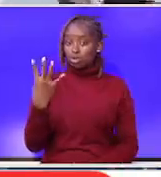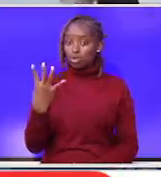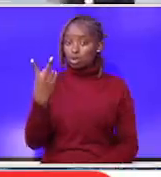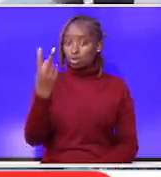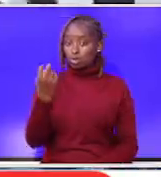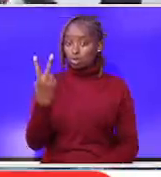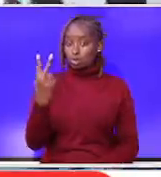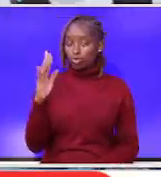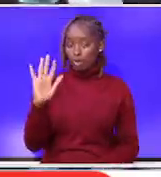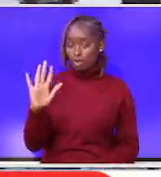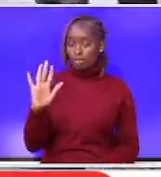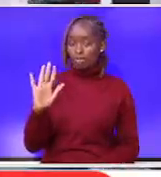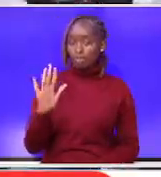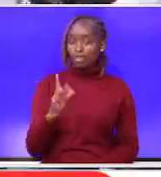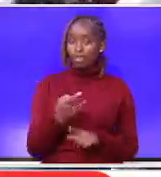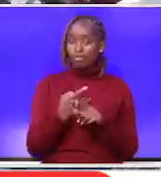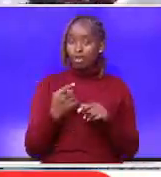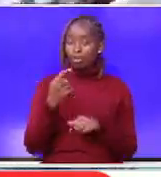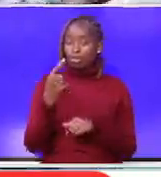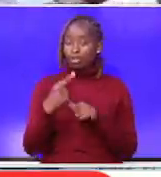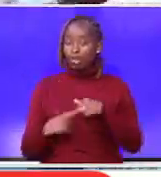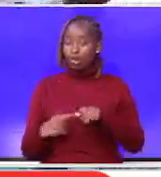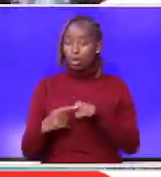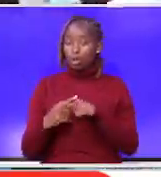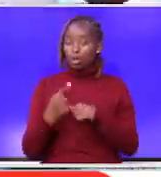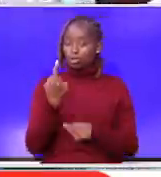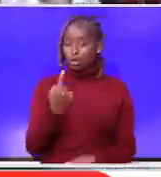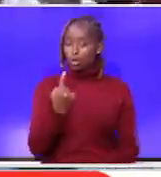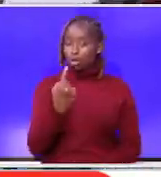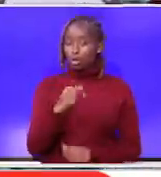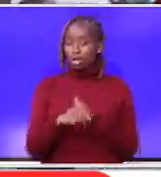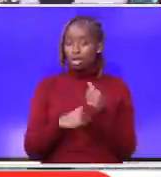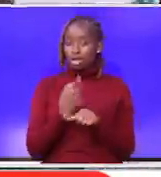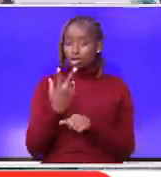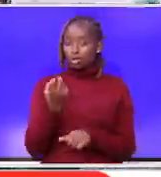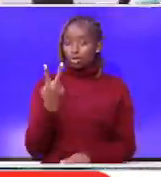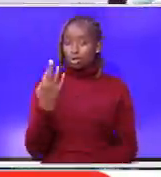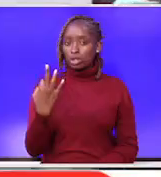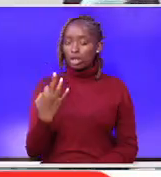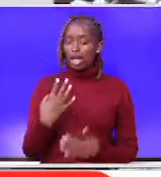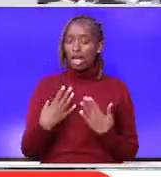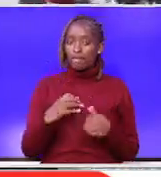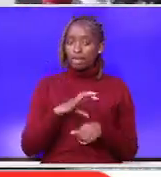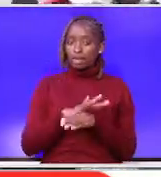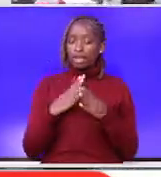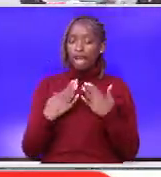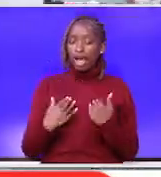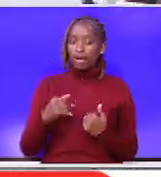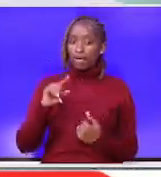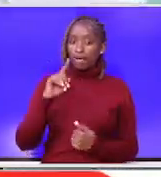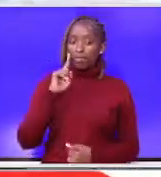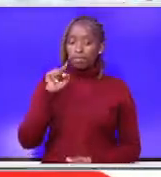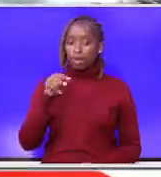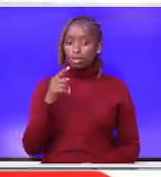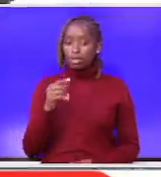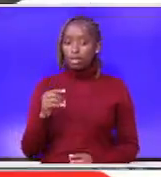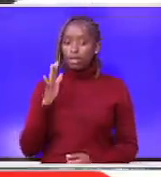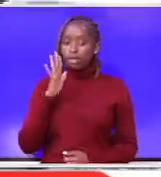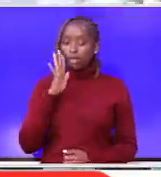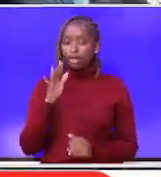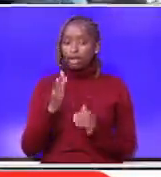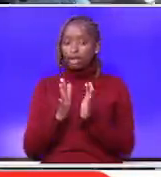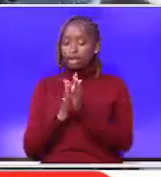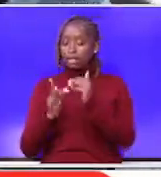mwaka 2025. Tangu Januari mwaka 2023, wahitimu 4,156 wameajiriwa katika